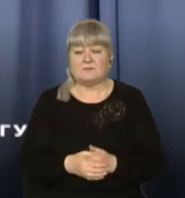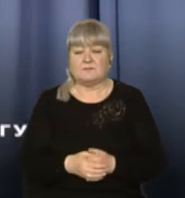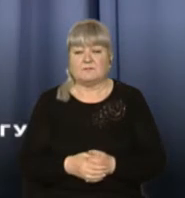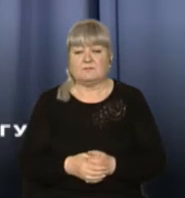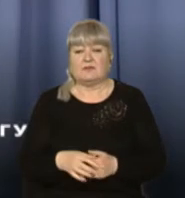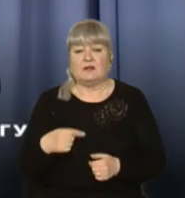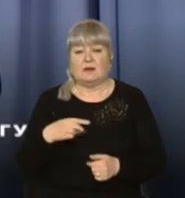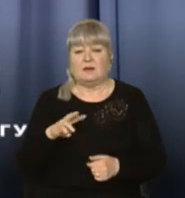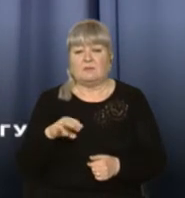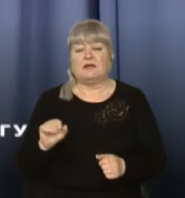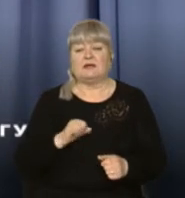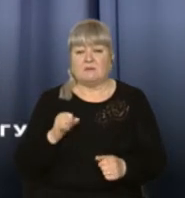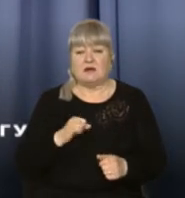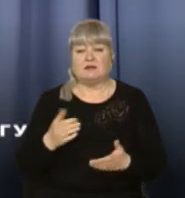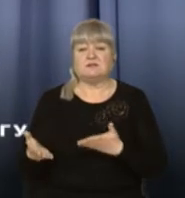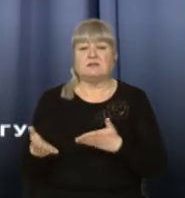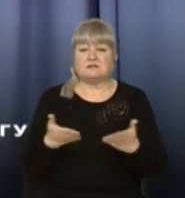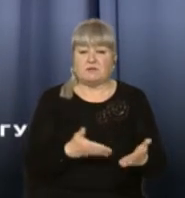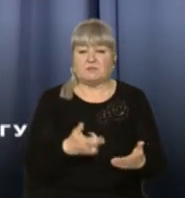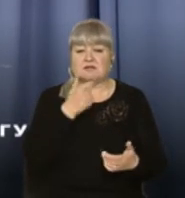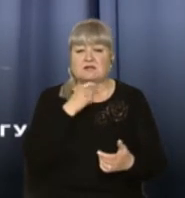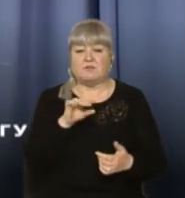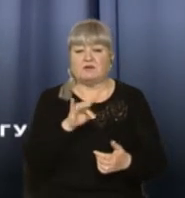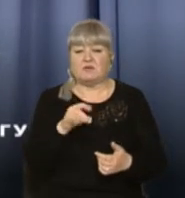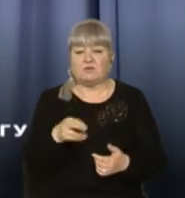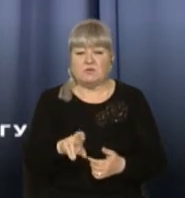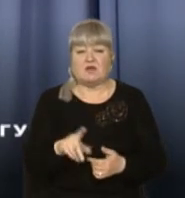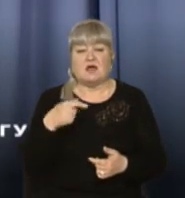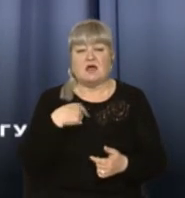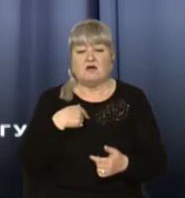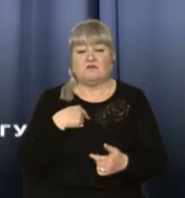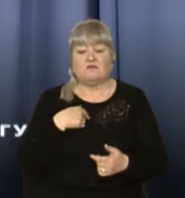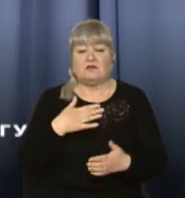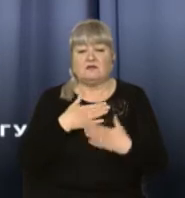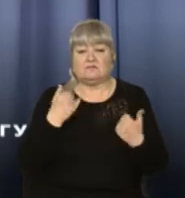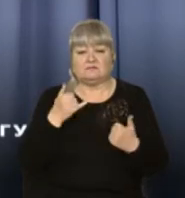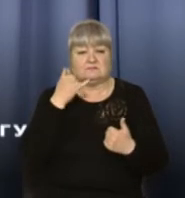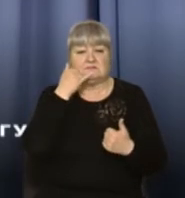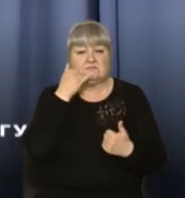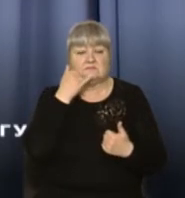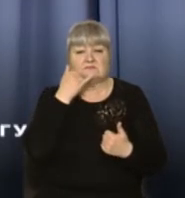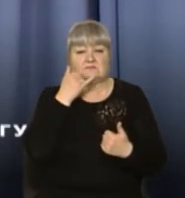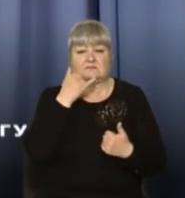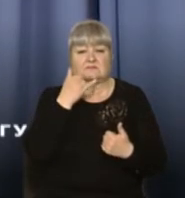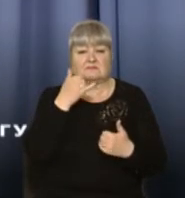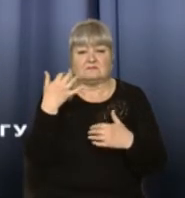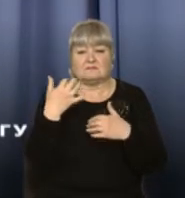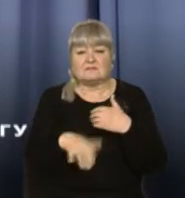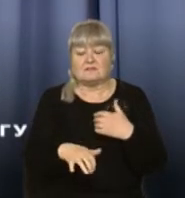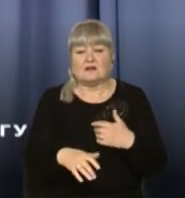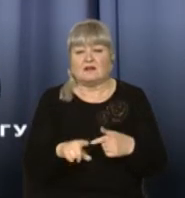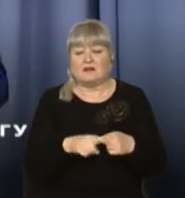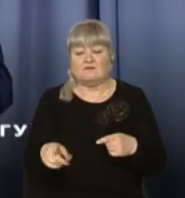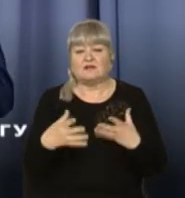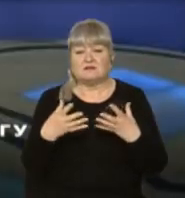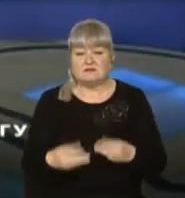що ми намагалися запросити пана Юрія Гамера до нас до студії, але він не виходив з нами на зв'язок, не піднімав слухавки впродовж всього дня. Тому розмова, власне, сьогодні тільки з